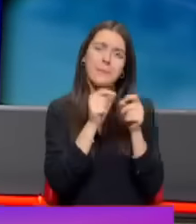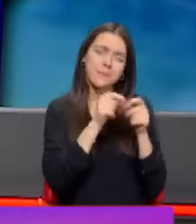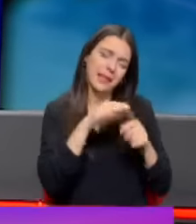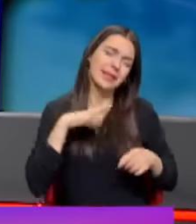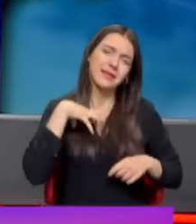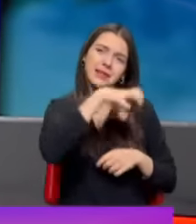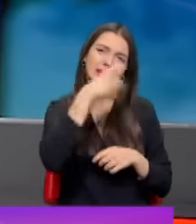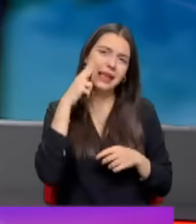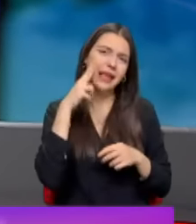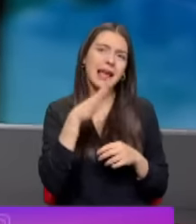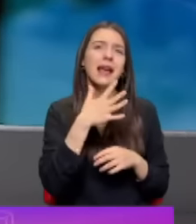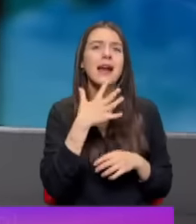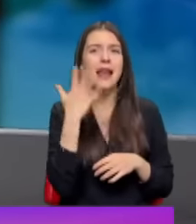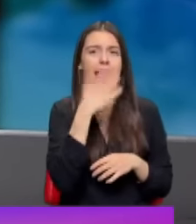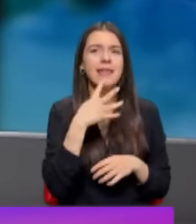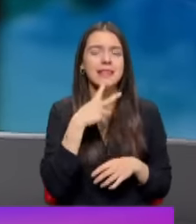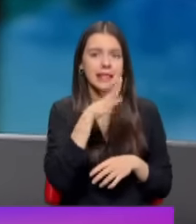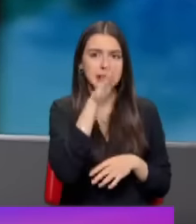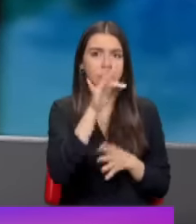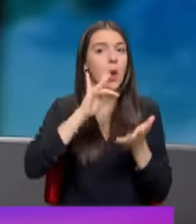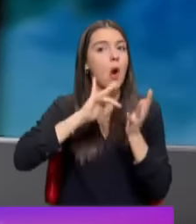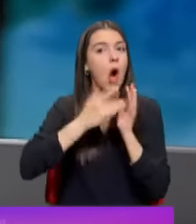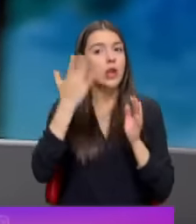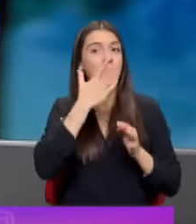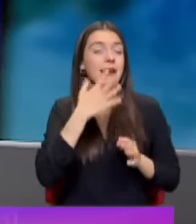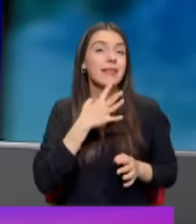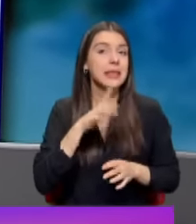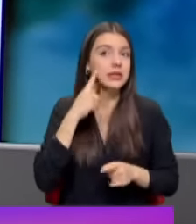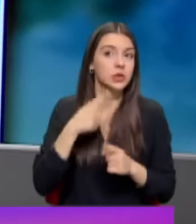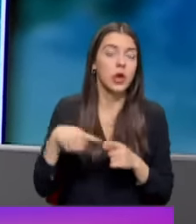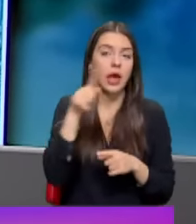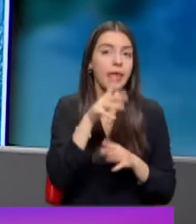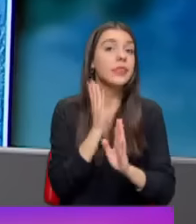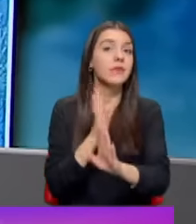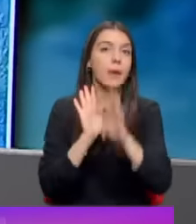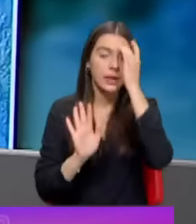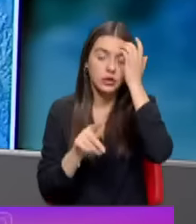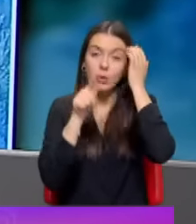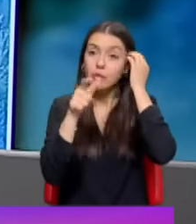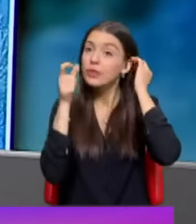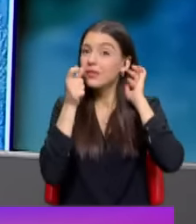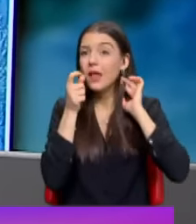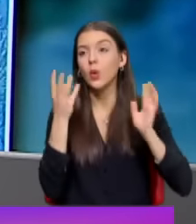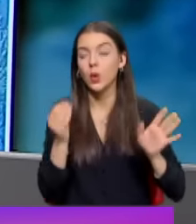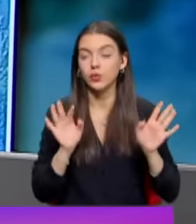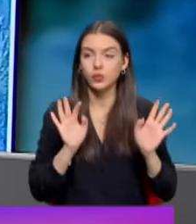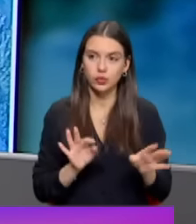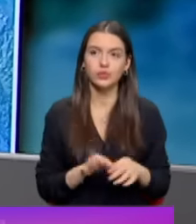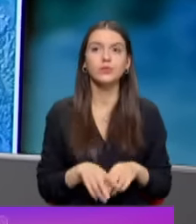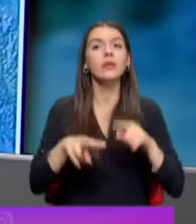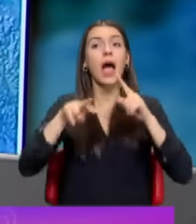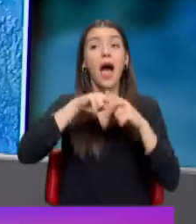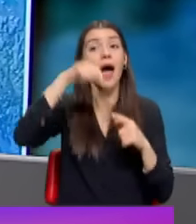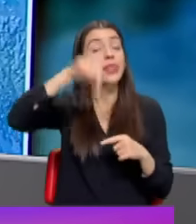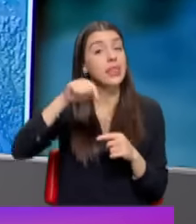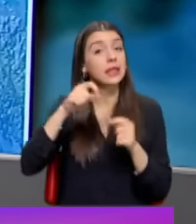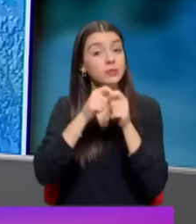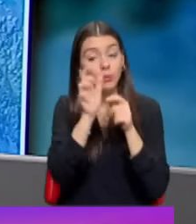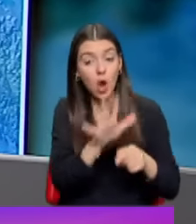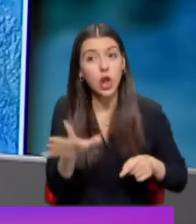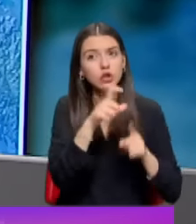kıyılarında, Batı ve Orta Karadeniz kesiminde devam etme riski var. O yüzden lütfen buna karşı dikkatli olunsun. Akdeniz bölgesinin